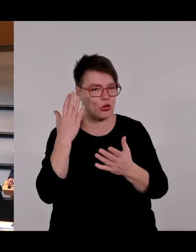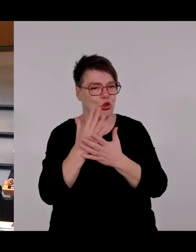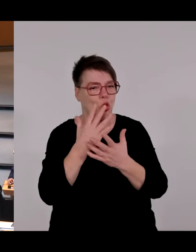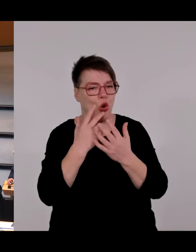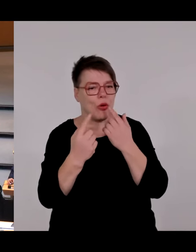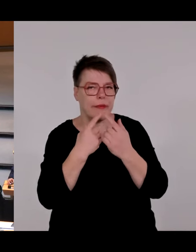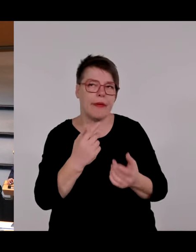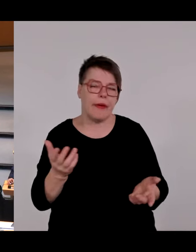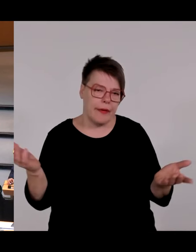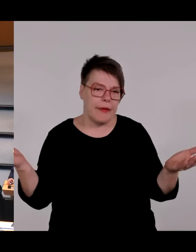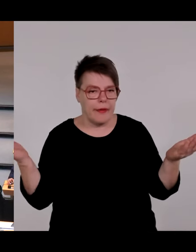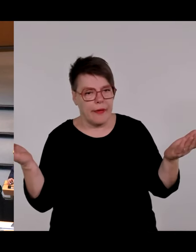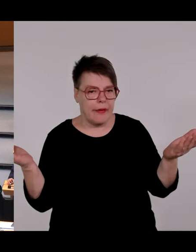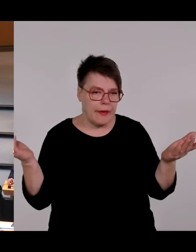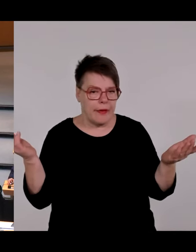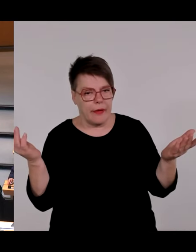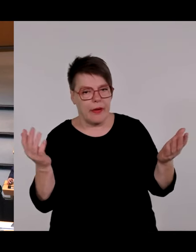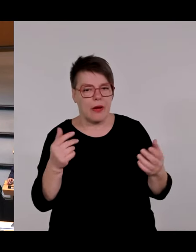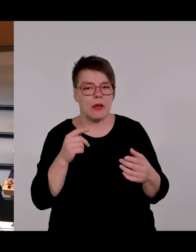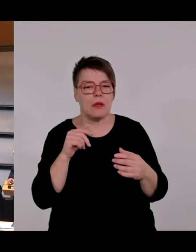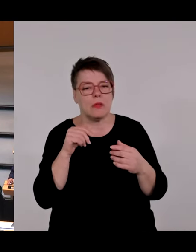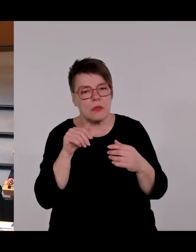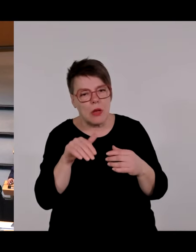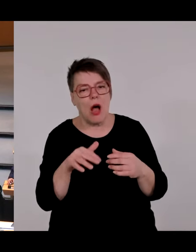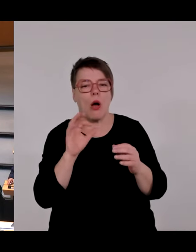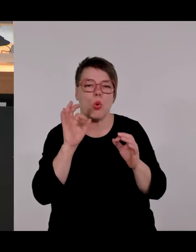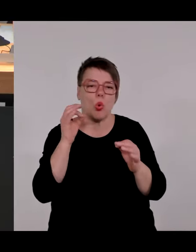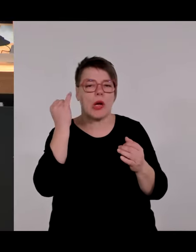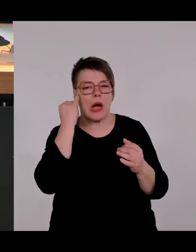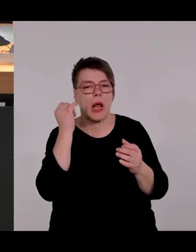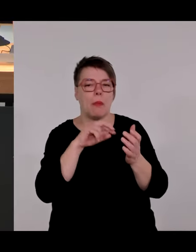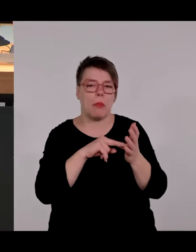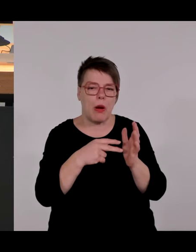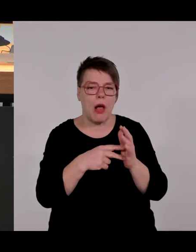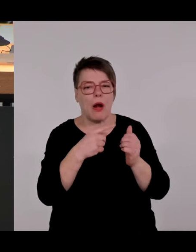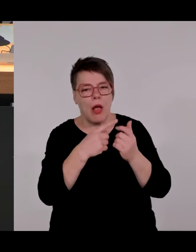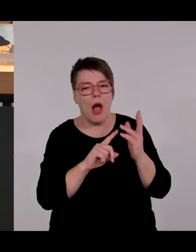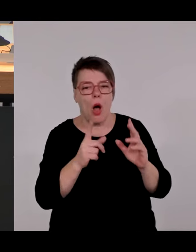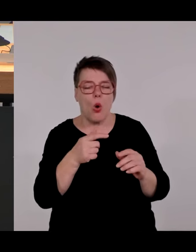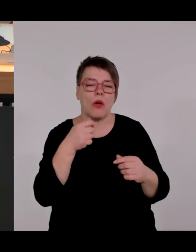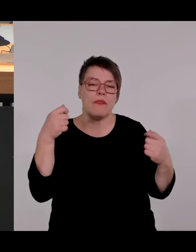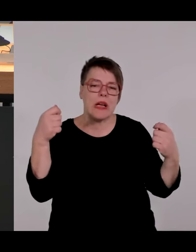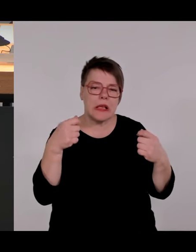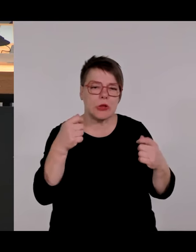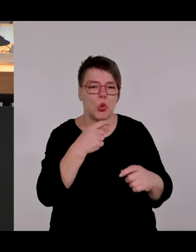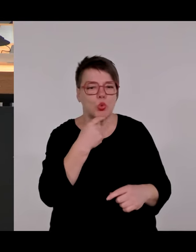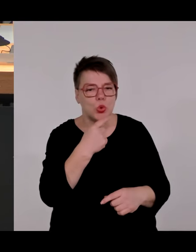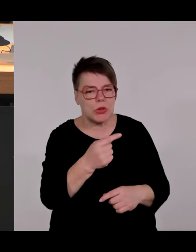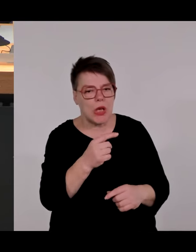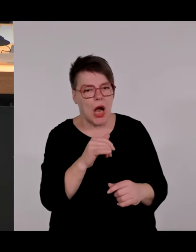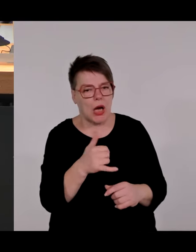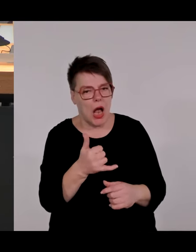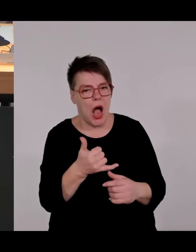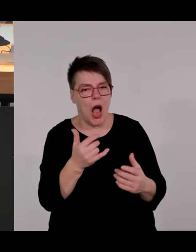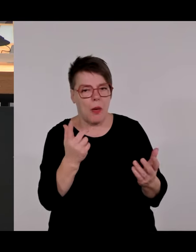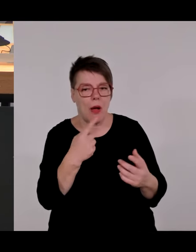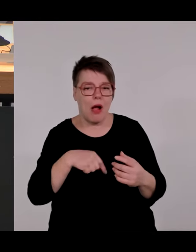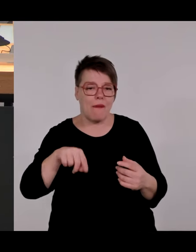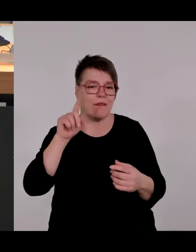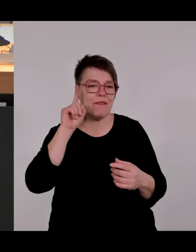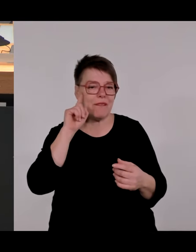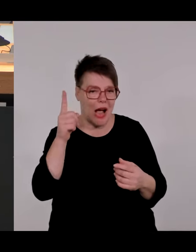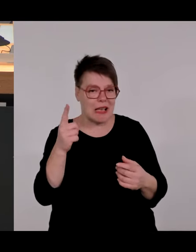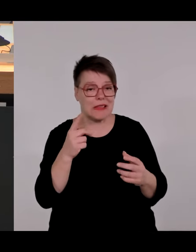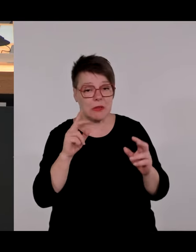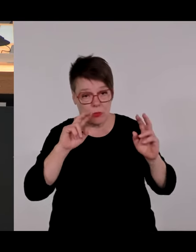deshalb steht die Finanzierung dieser Vorhaben auf dem Spiel. Ja, für die freien Träger gab es jetzt befristete Zuwendungsbescheide für ein